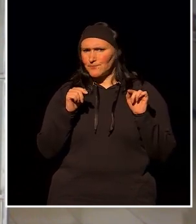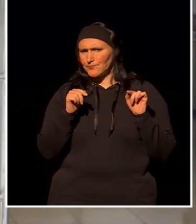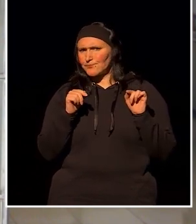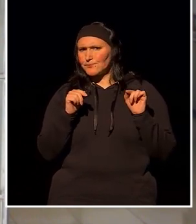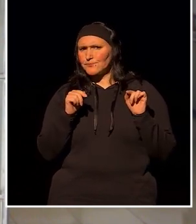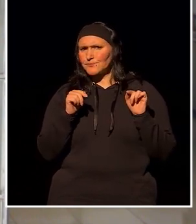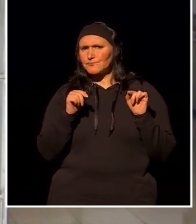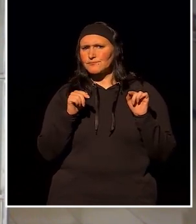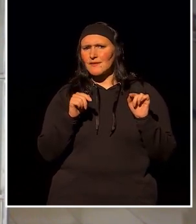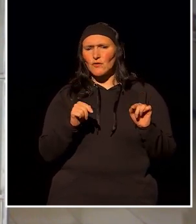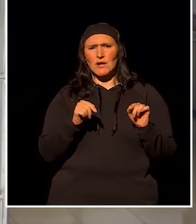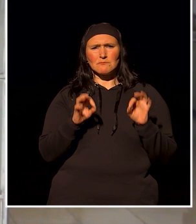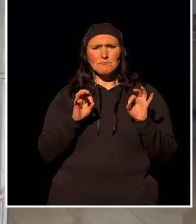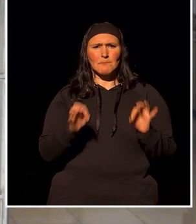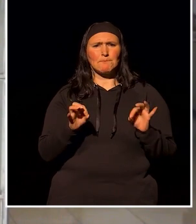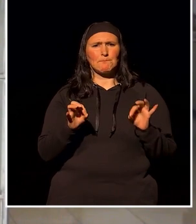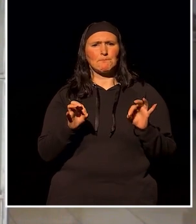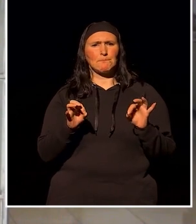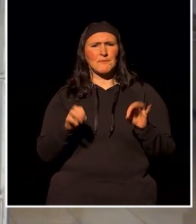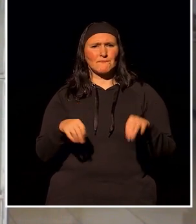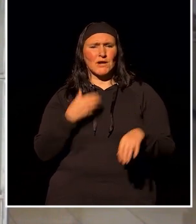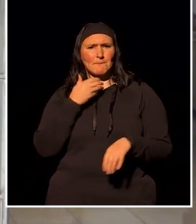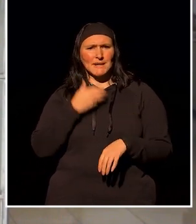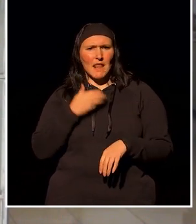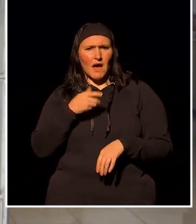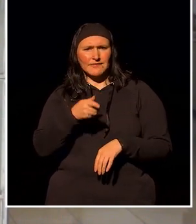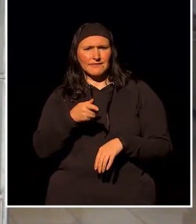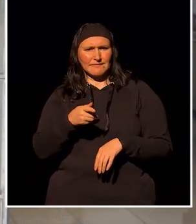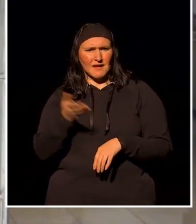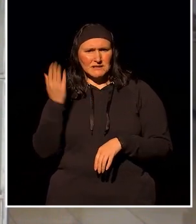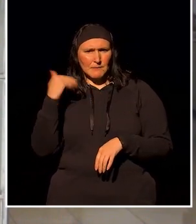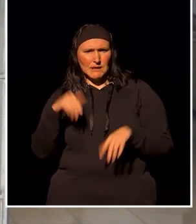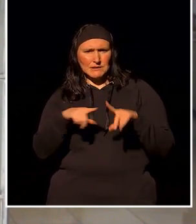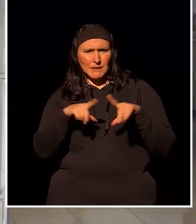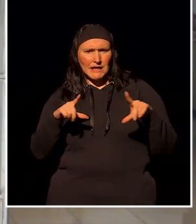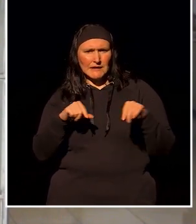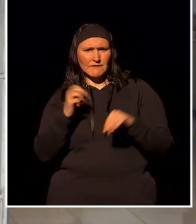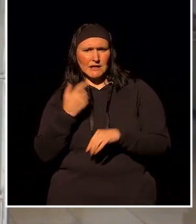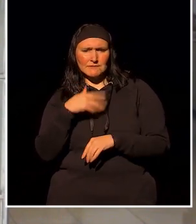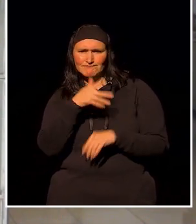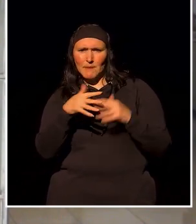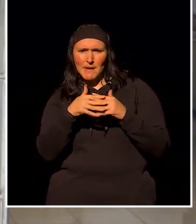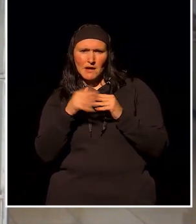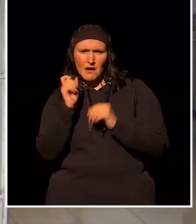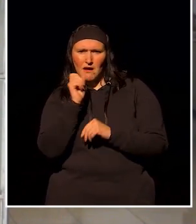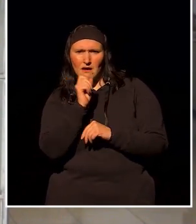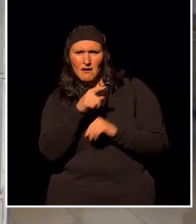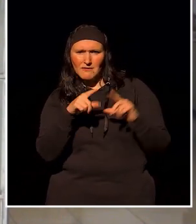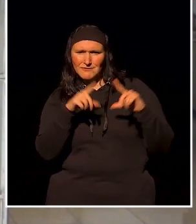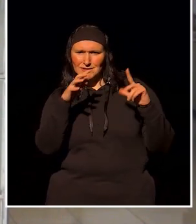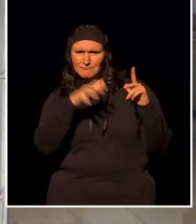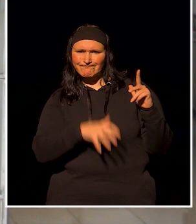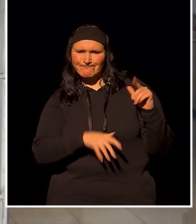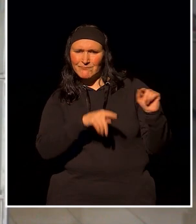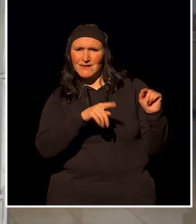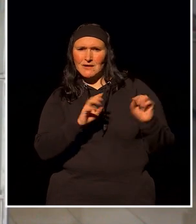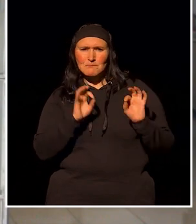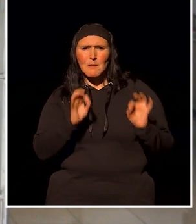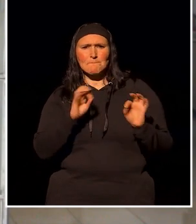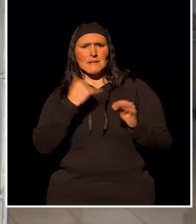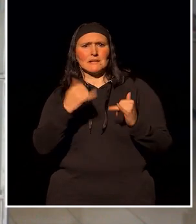von Bin Laden plötzlich wieder seine Runde macht in einem gewissen politischen Milieu. Also das ist